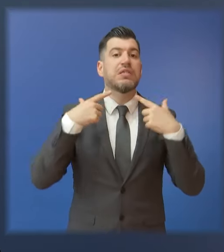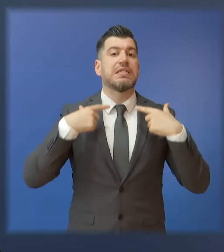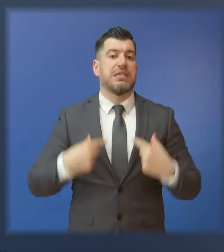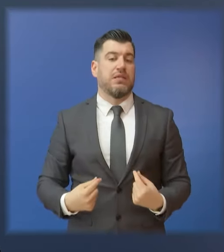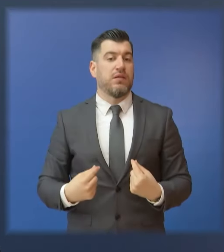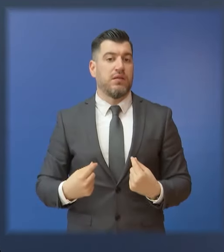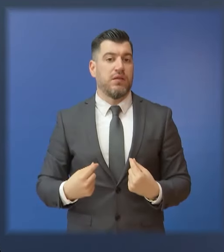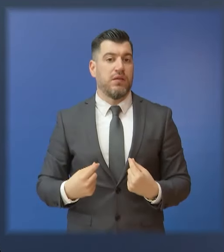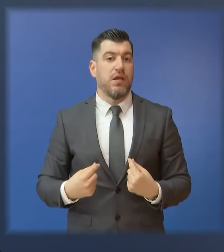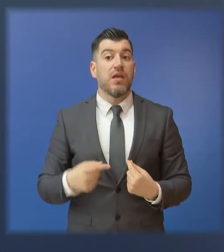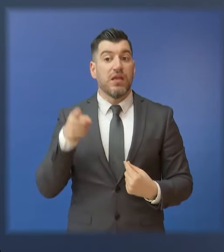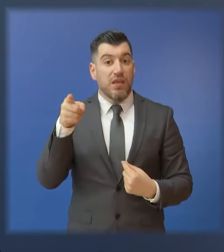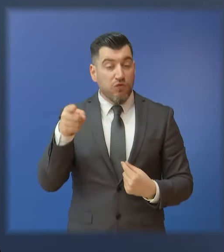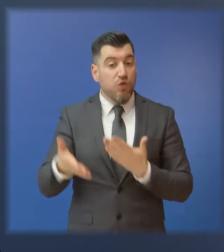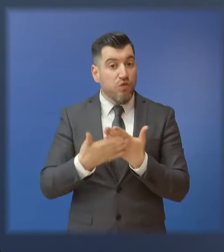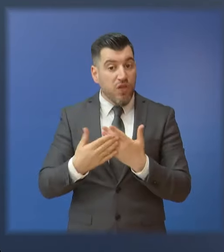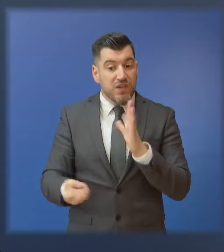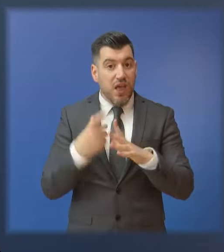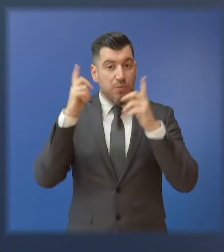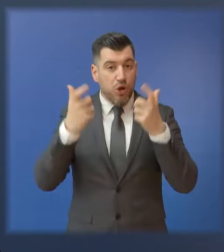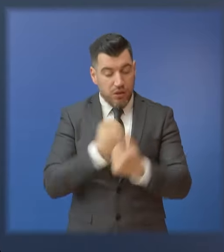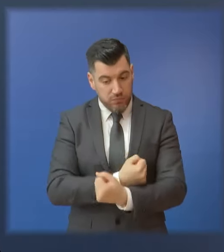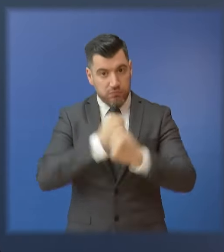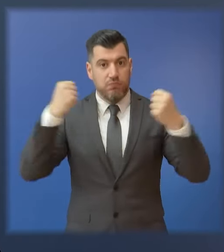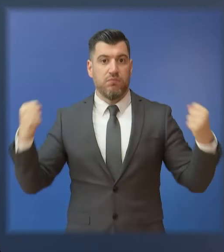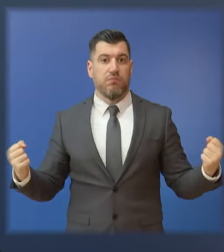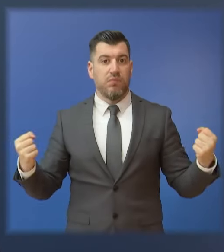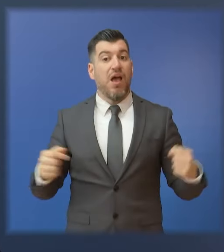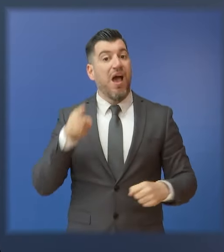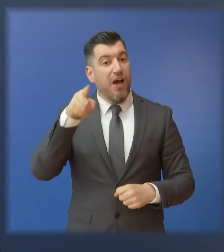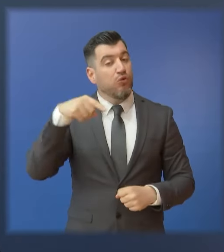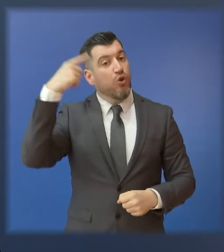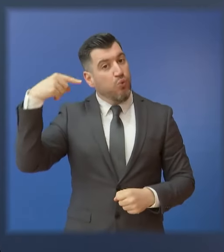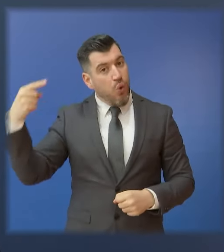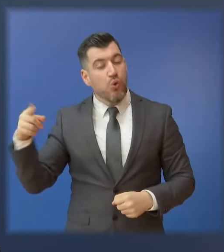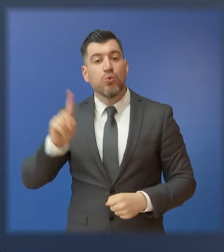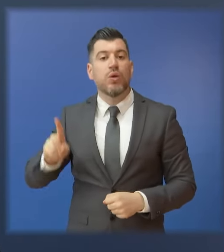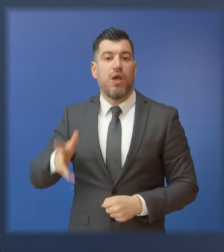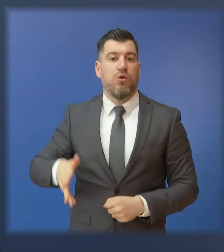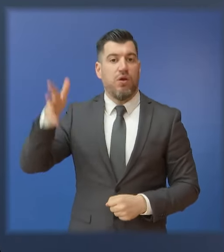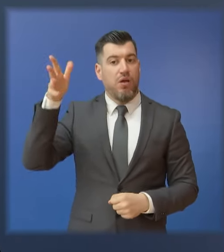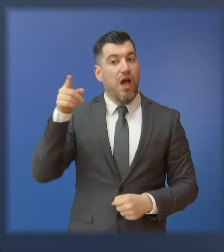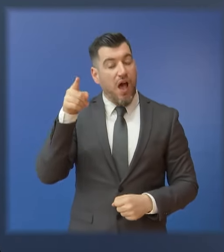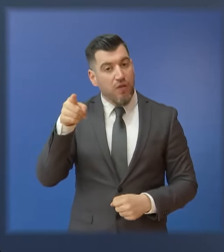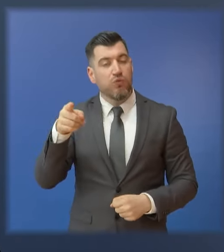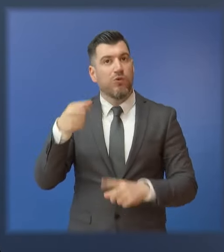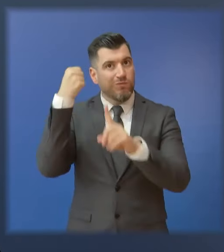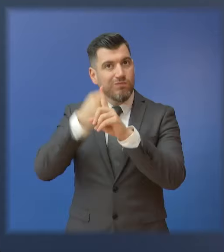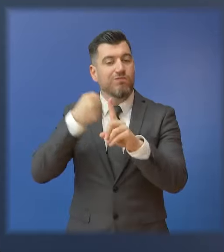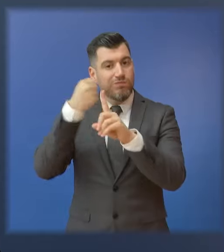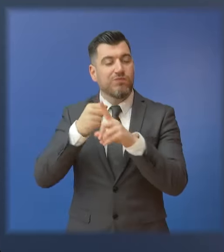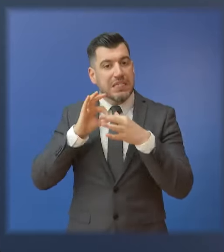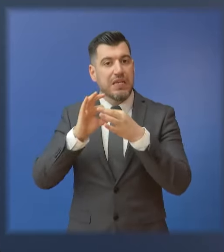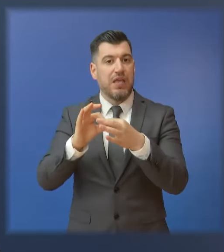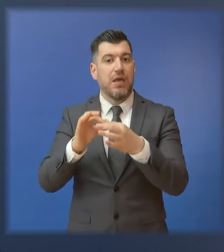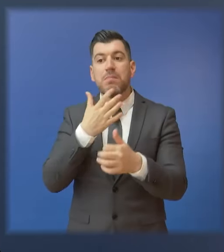ουσιαστικά τη νέα δημοκρατία αυτό λοιπόν είναι το όραμα του κυριάκου μητσοτάκη αυτή είναι η σταθερή του επιδίωξη είναι μία από τις βασικές